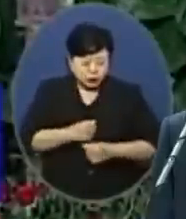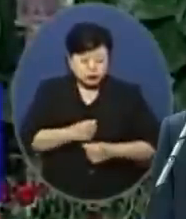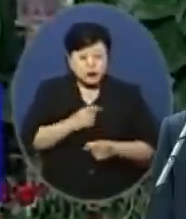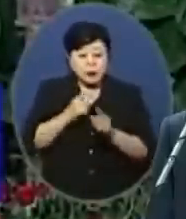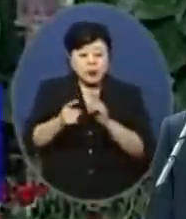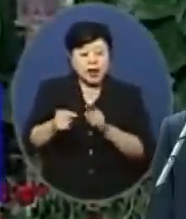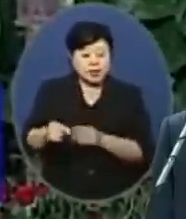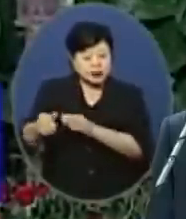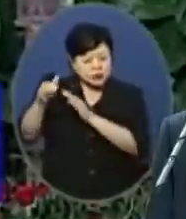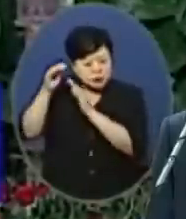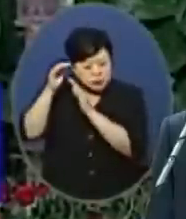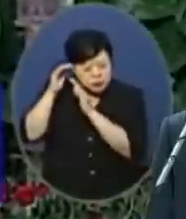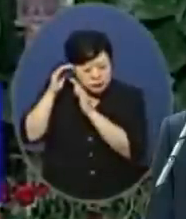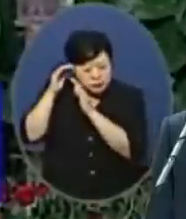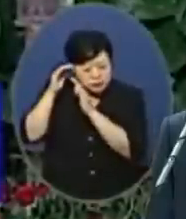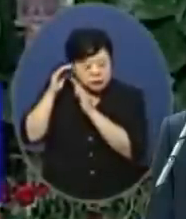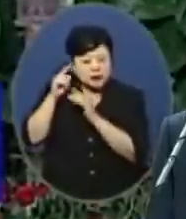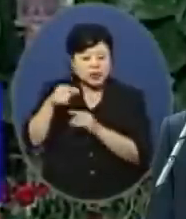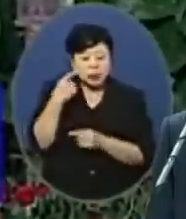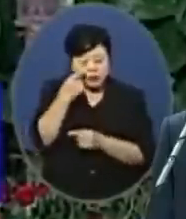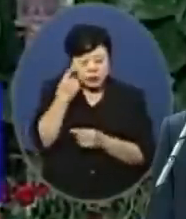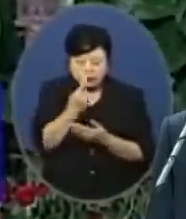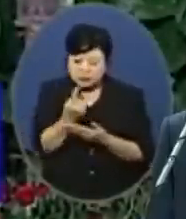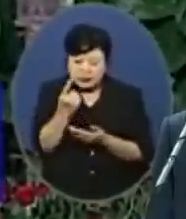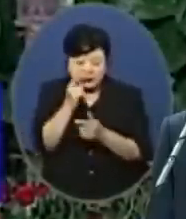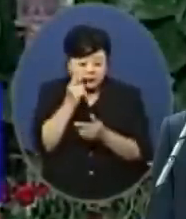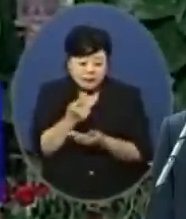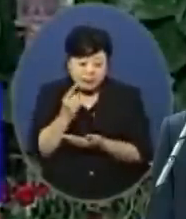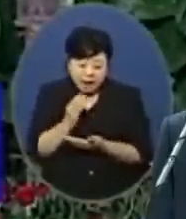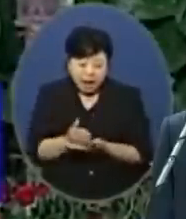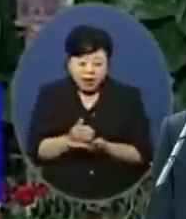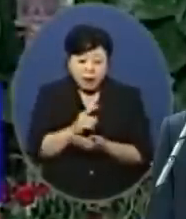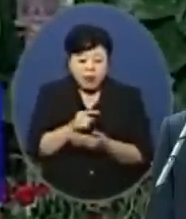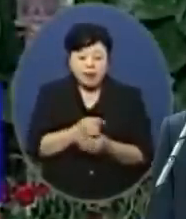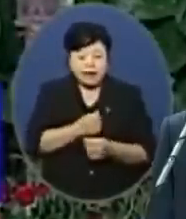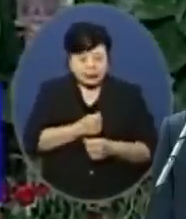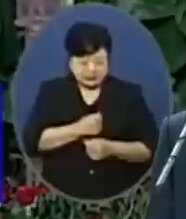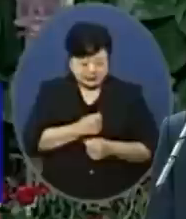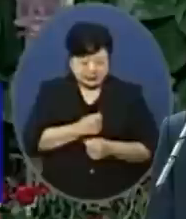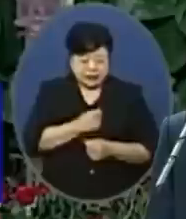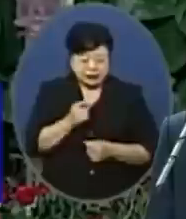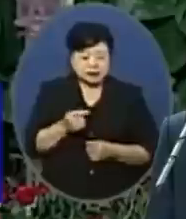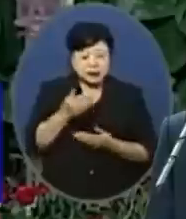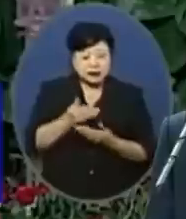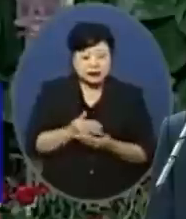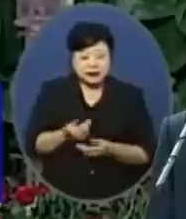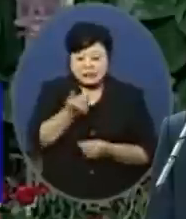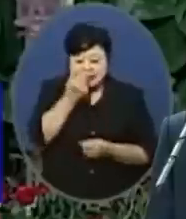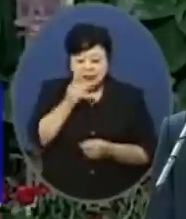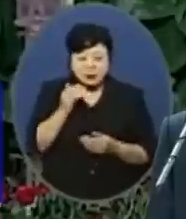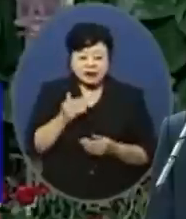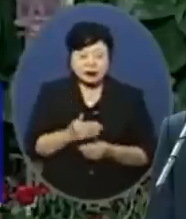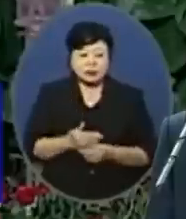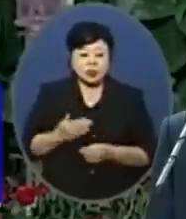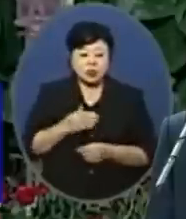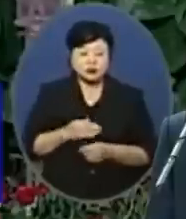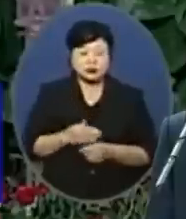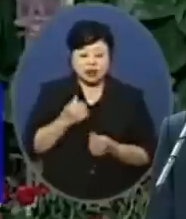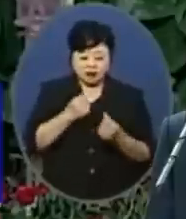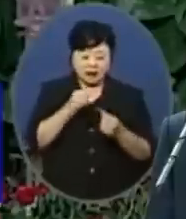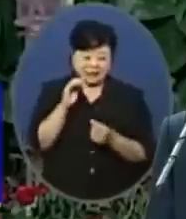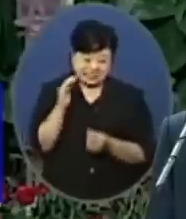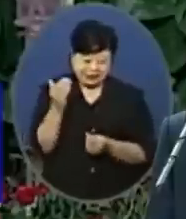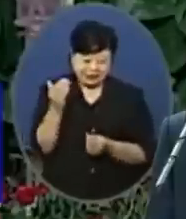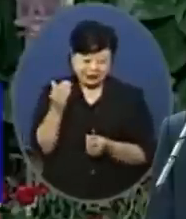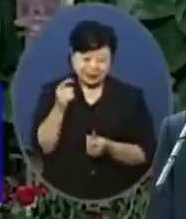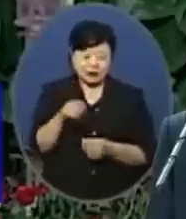것에 내 귀를 기울이라. 그것을 내 눈에서 떠나지 말게 하며 내 마음속에 지키라. 그것을 얻는 자에게 생명이 되며 그것의 온 육체의 건강이